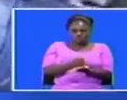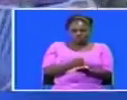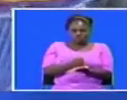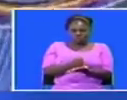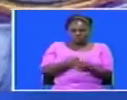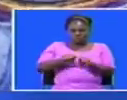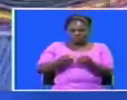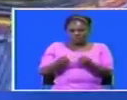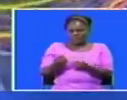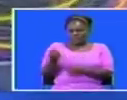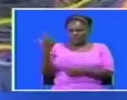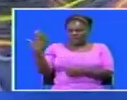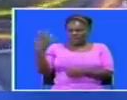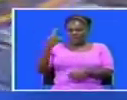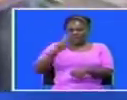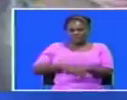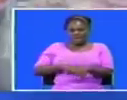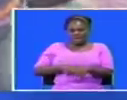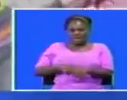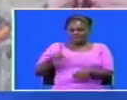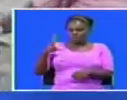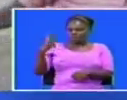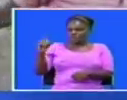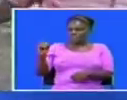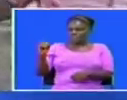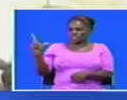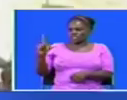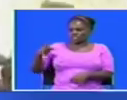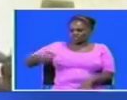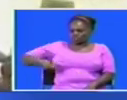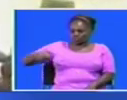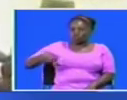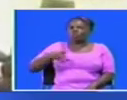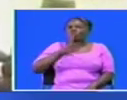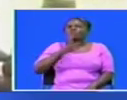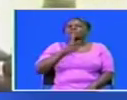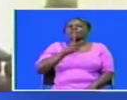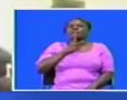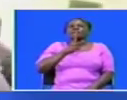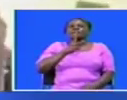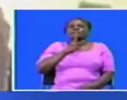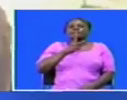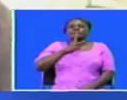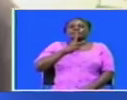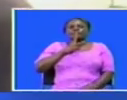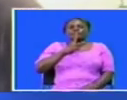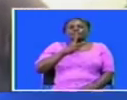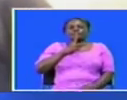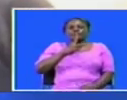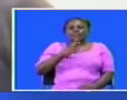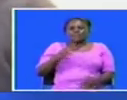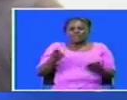mkono wakati mtungi wa lita 20 ulimwangukia akiwa shimoni. Mnaona mbali kwa nyasi kwe. Kwa hivyo ile kitu